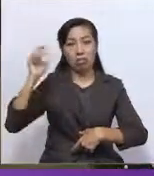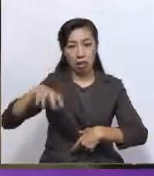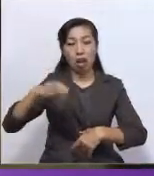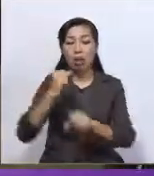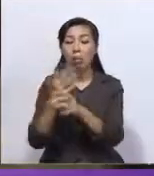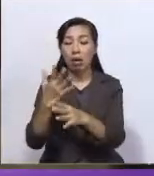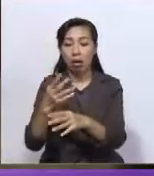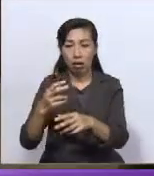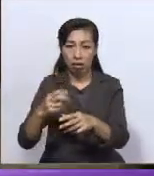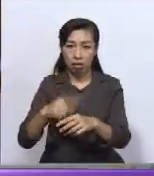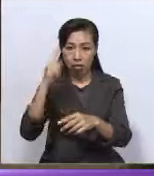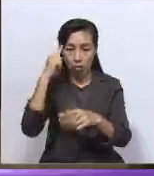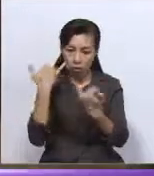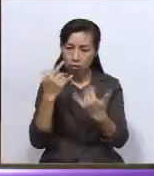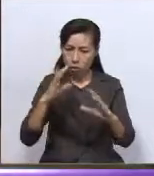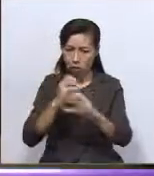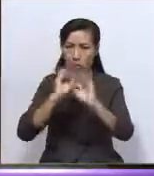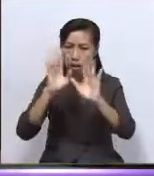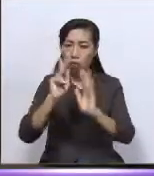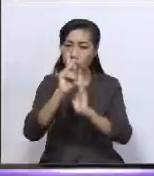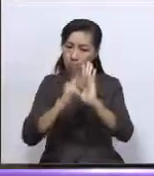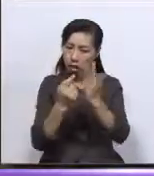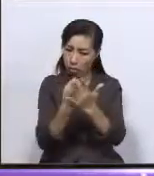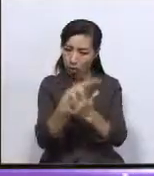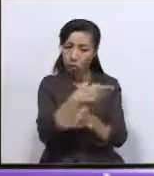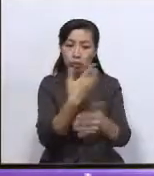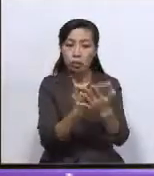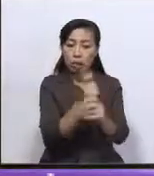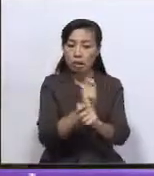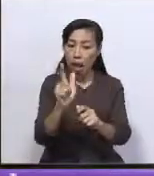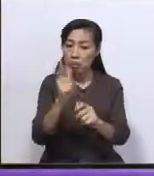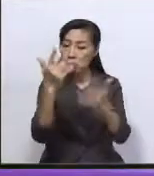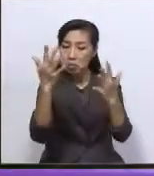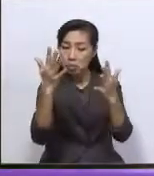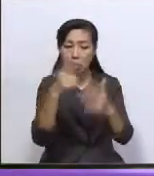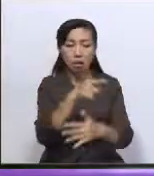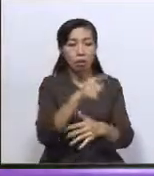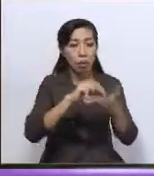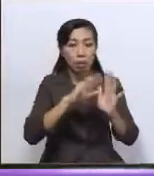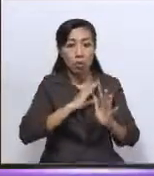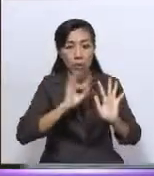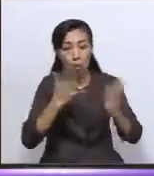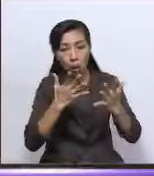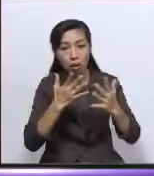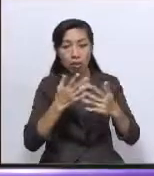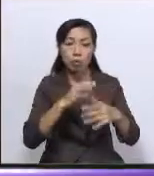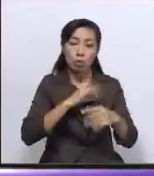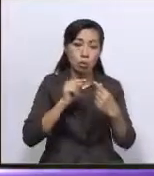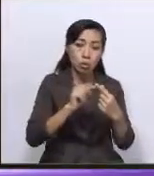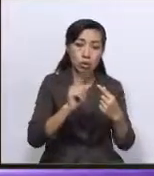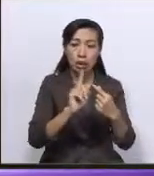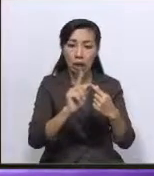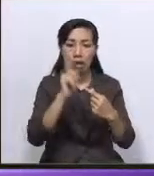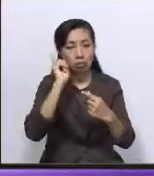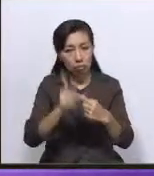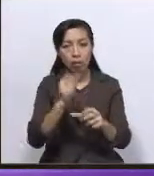ทำไมไม่หาข้อยุติกันให้มันชัดเจนตรงนี้เพราะว่าถ้าเกิดปล่อยให้หรืออย่างน้อยที่สุดก็ต้องเปิดทางให้สามารถที่จะทำแบบรายงานที่ไม่ต้องจ่ายเงิน